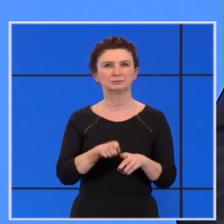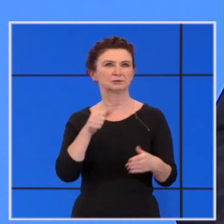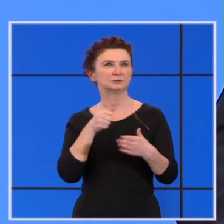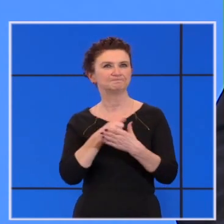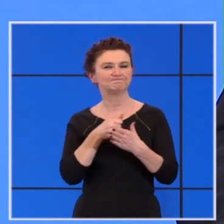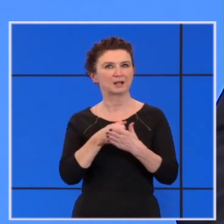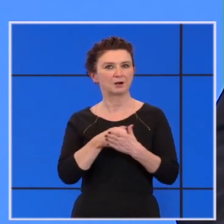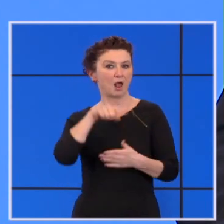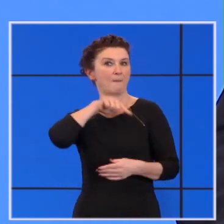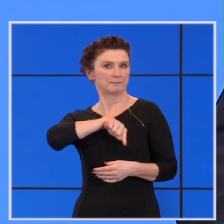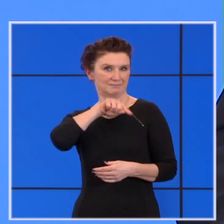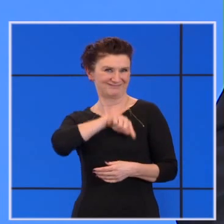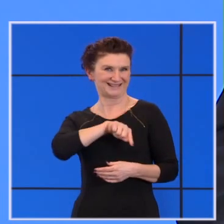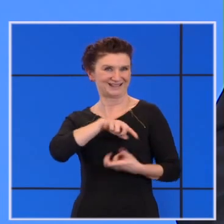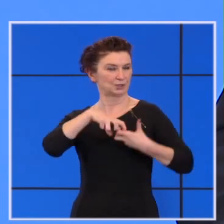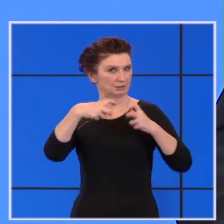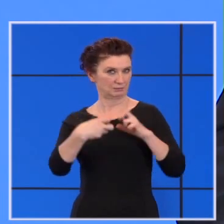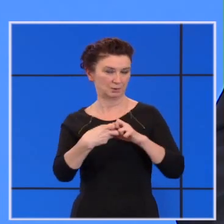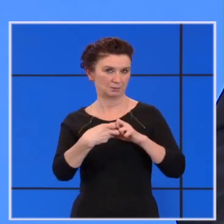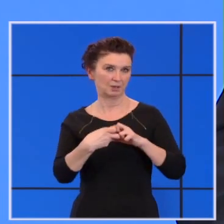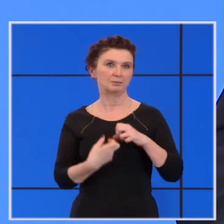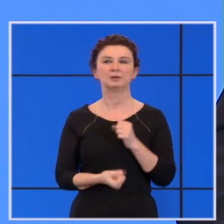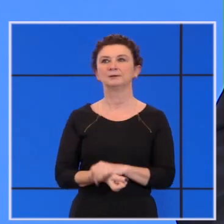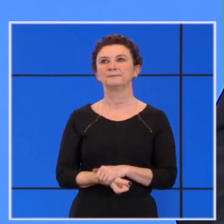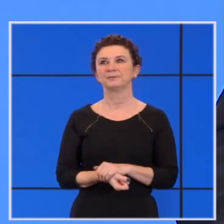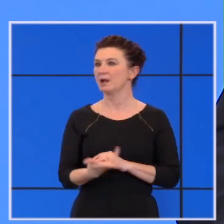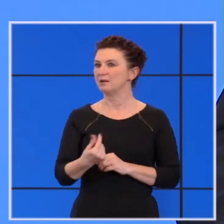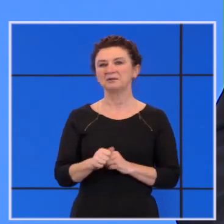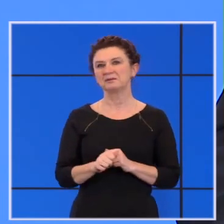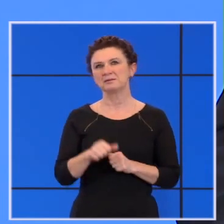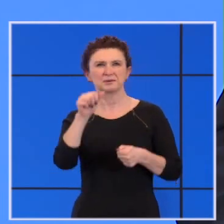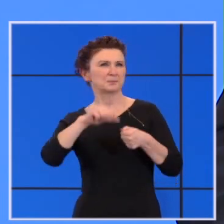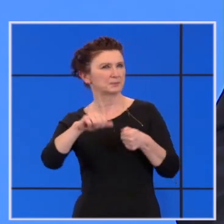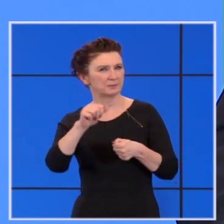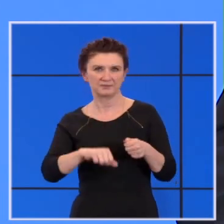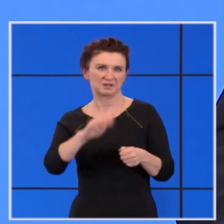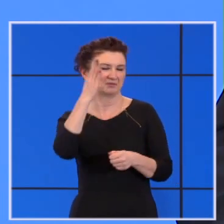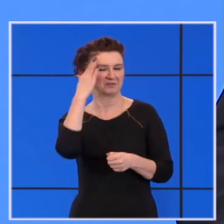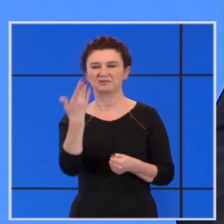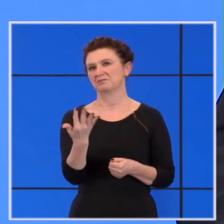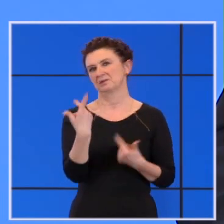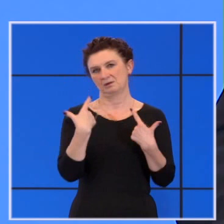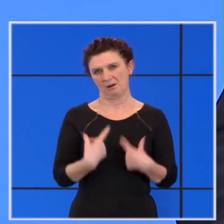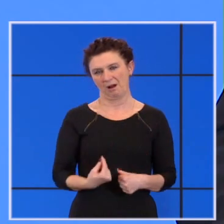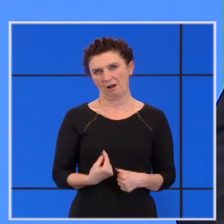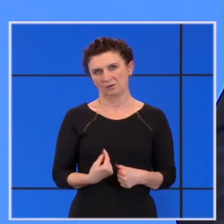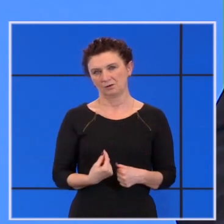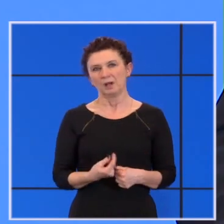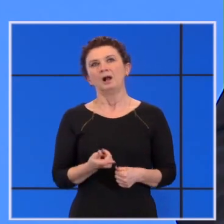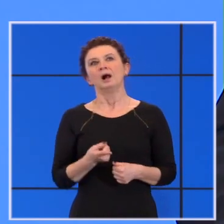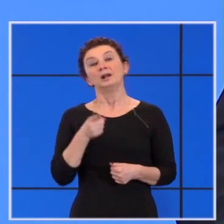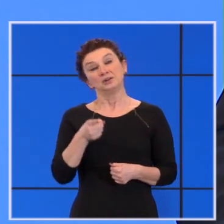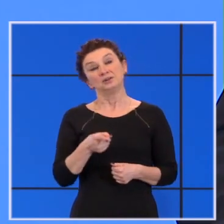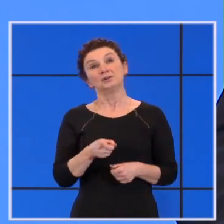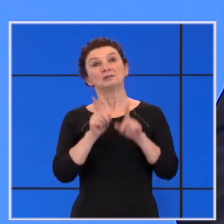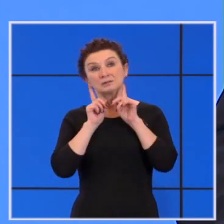na poziomie psychicznym. Niekiedy nie prowadzimy takich statystyk, nie potrafię panu odpowiedzieć, czy rzeczywiście po urodzeniu jednego